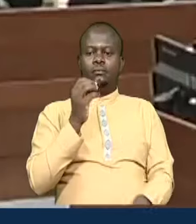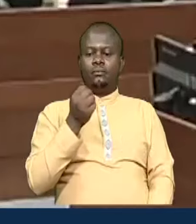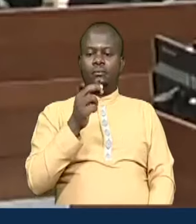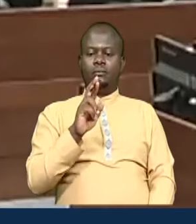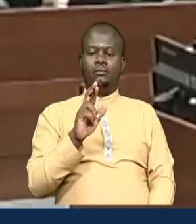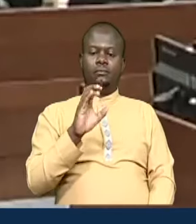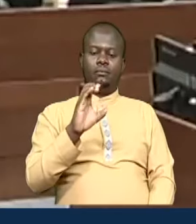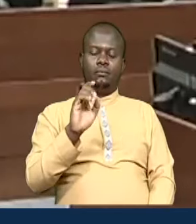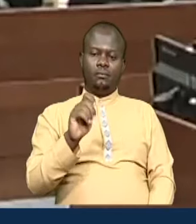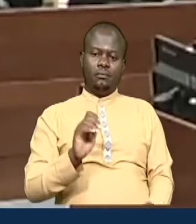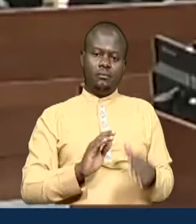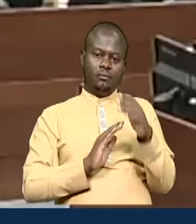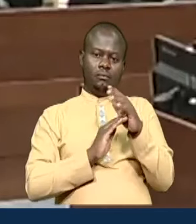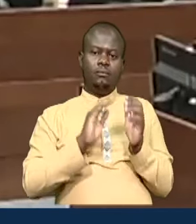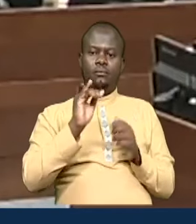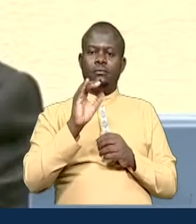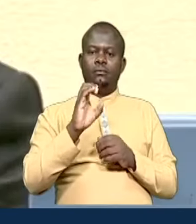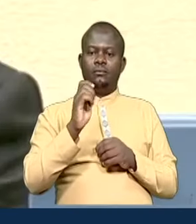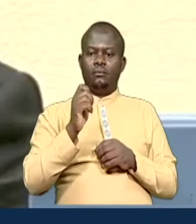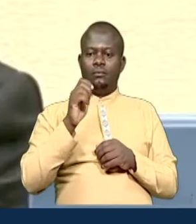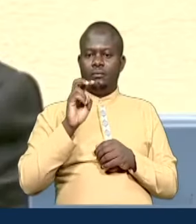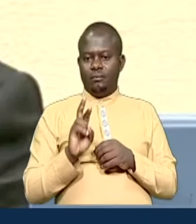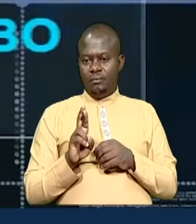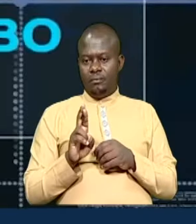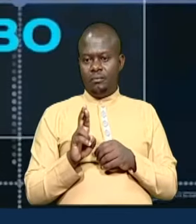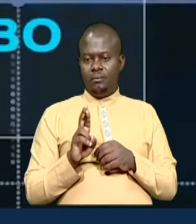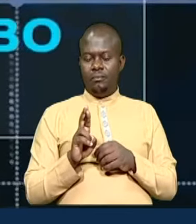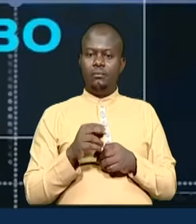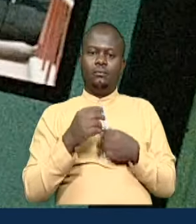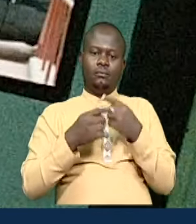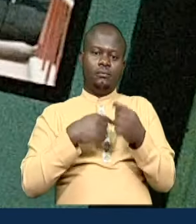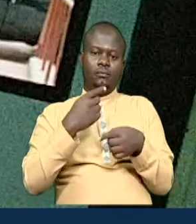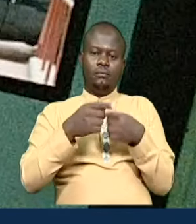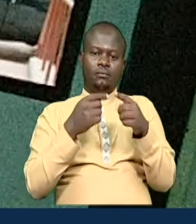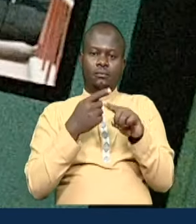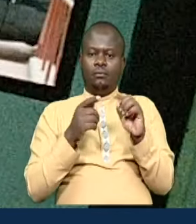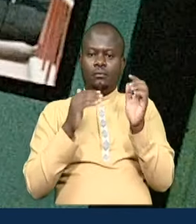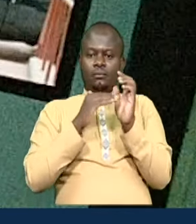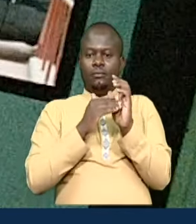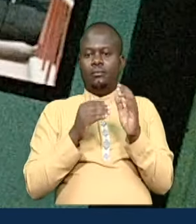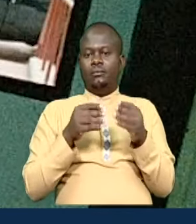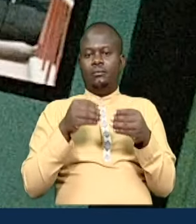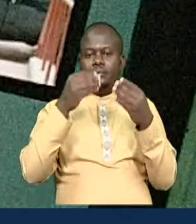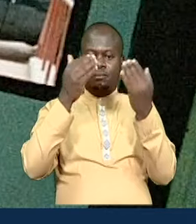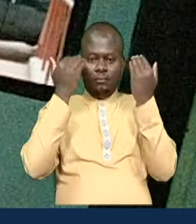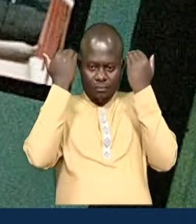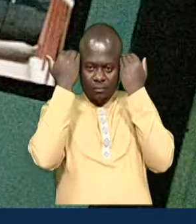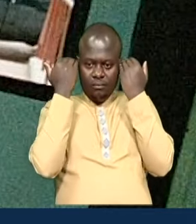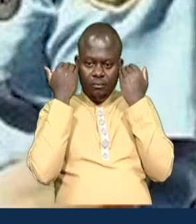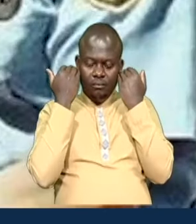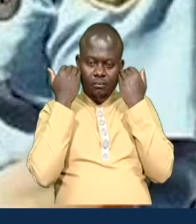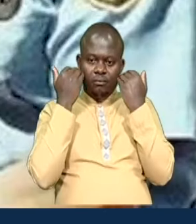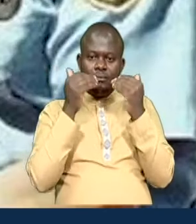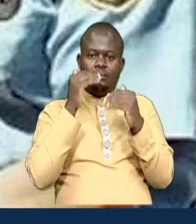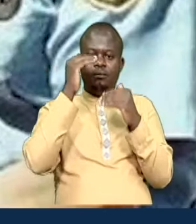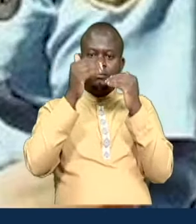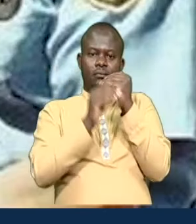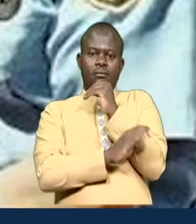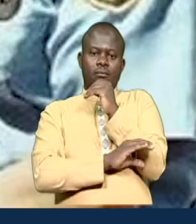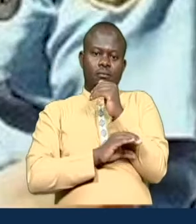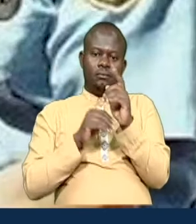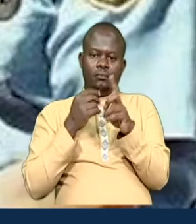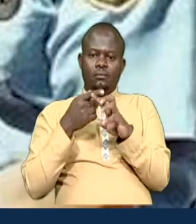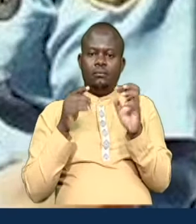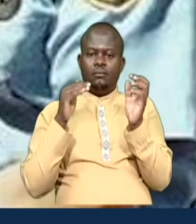IRMCT yasimbuye ICTR. Urugendo ruracyakomeje cyakora rwo gutanga ubutabera. ku rwego rw'ibihugu.